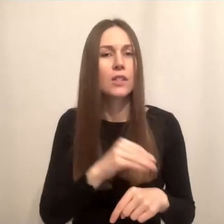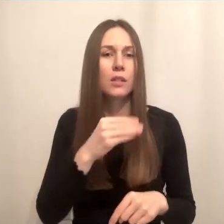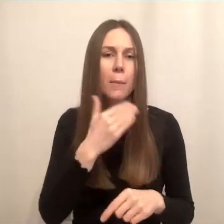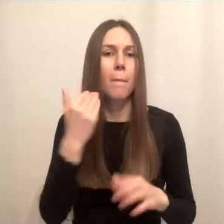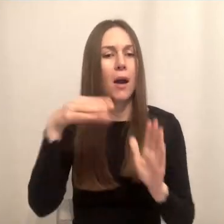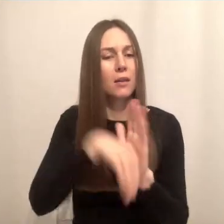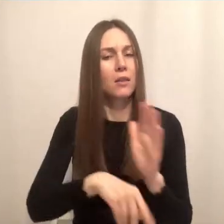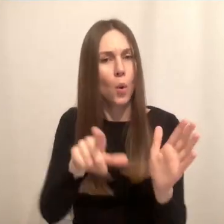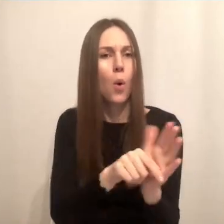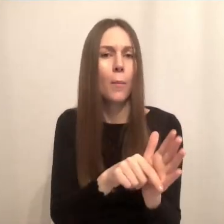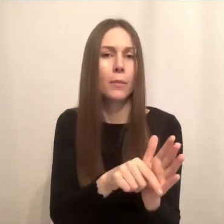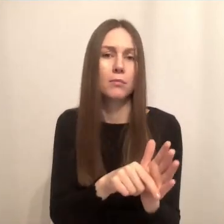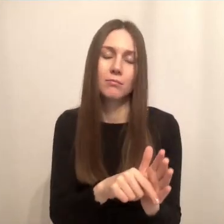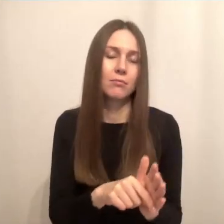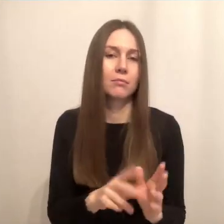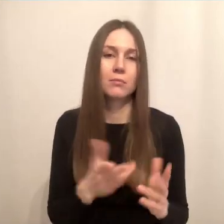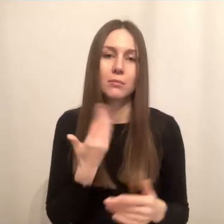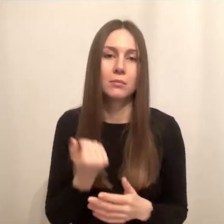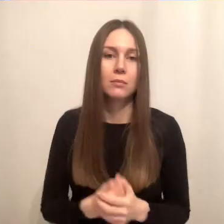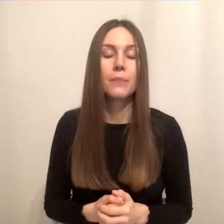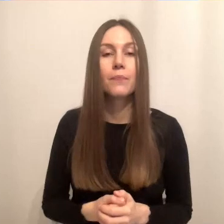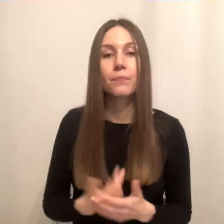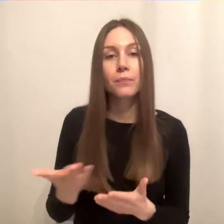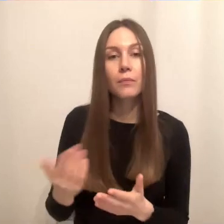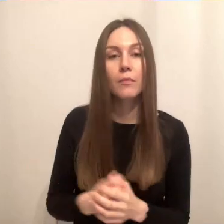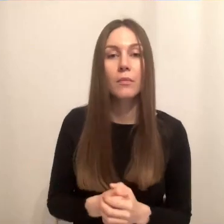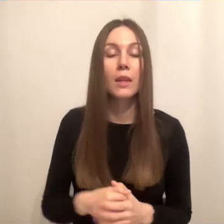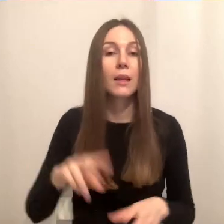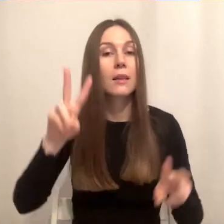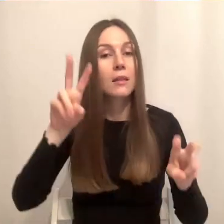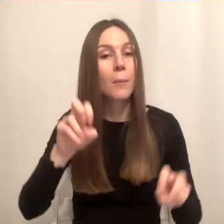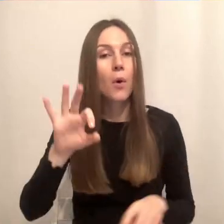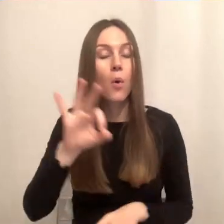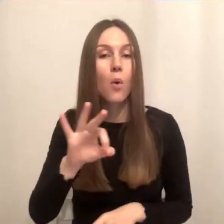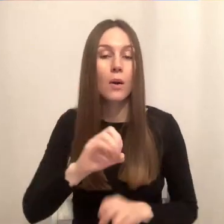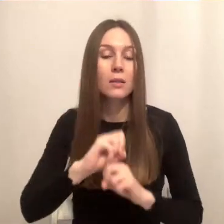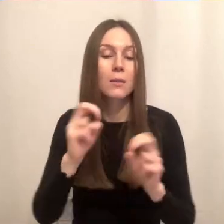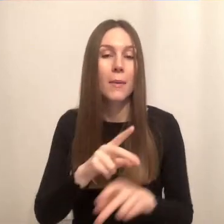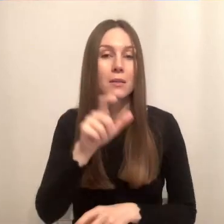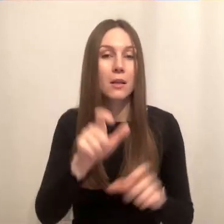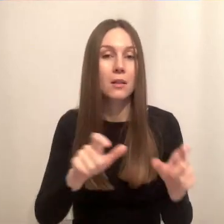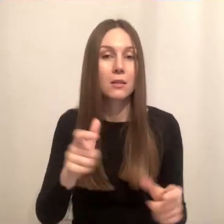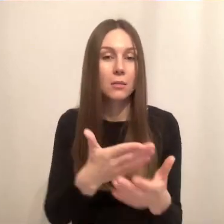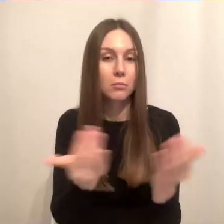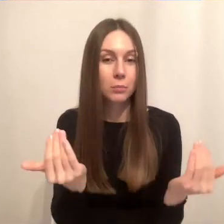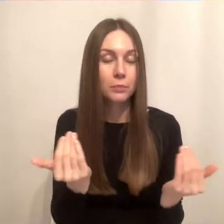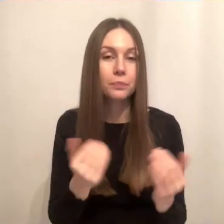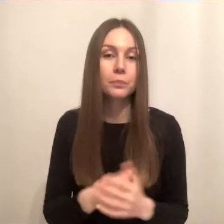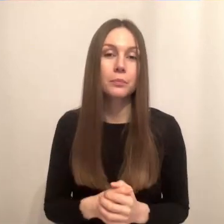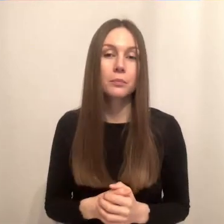Dėkui. Taip, prašau. Taip, jeigu tema yra apie specialistų pritraukimą, tai pasakysiu taip,